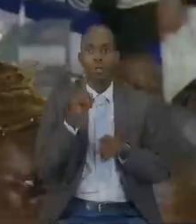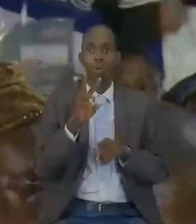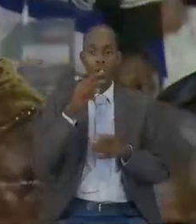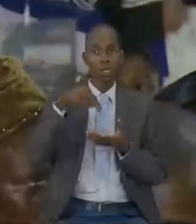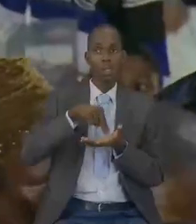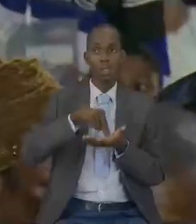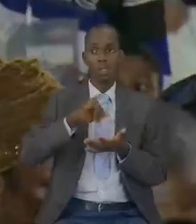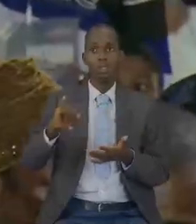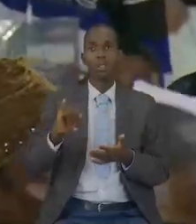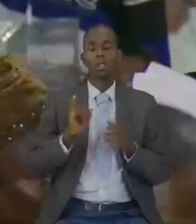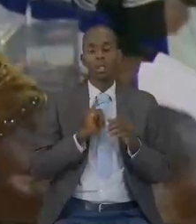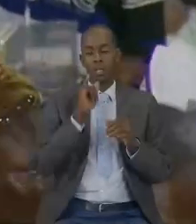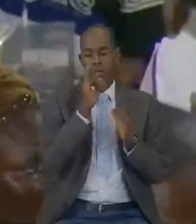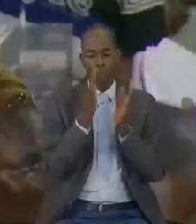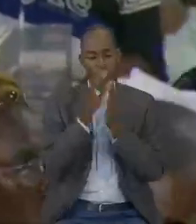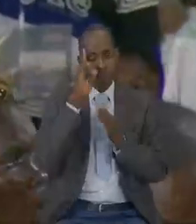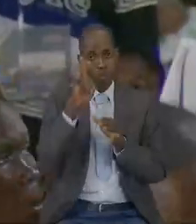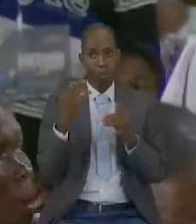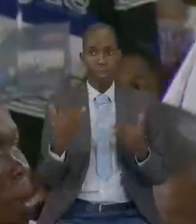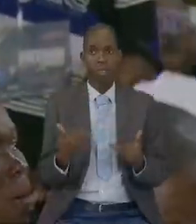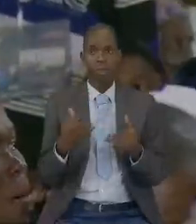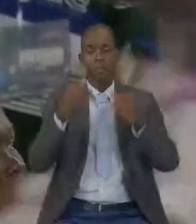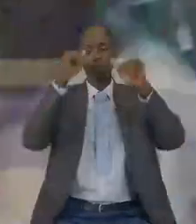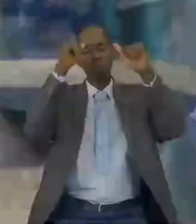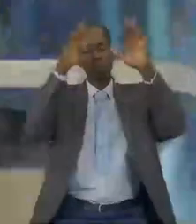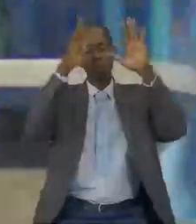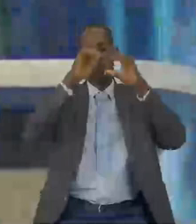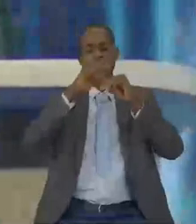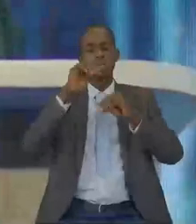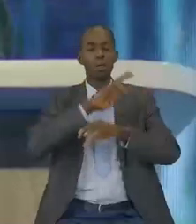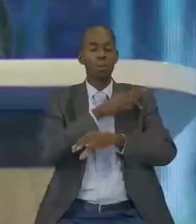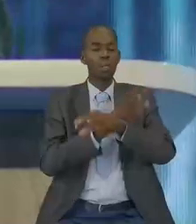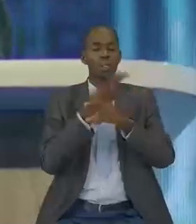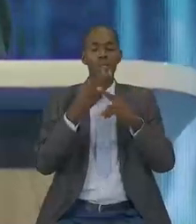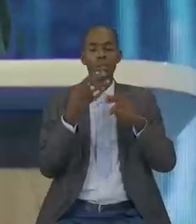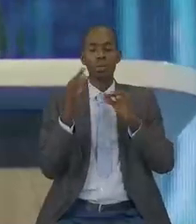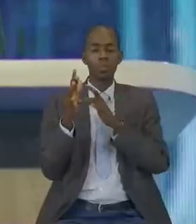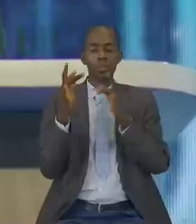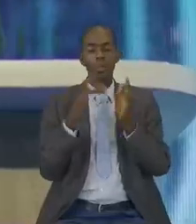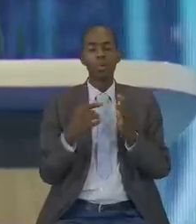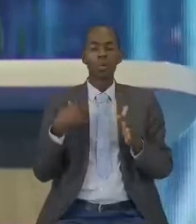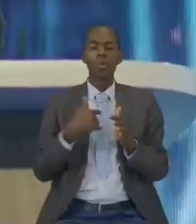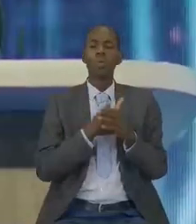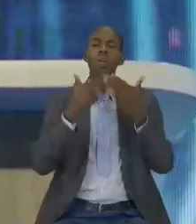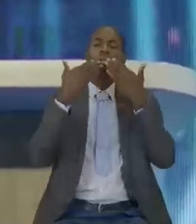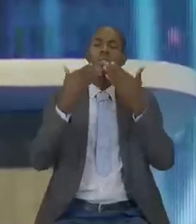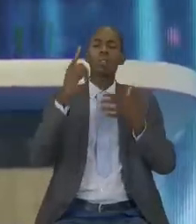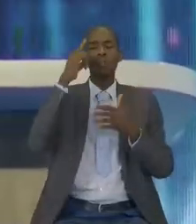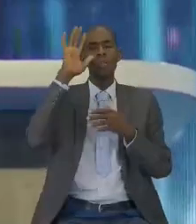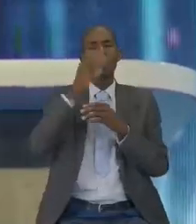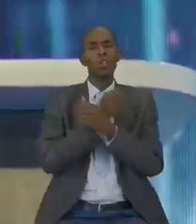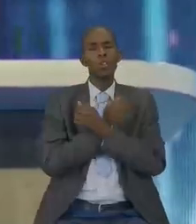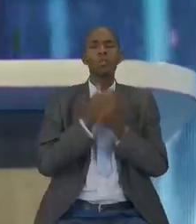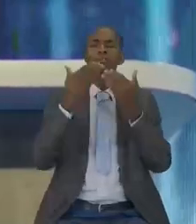maintenant. Comme tu es debout, toujours debout, je vais prier avec toi. Je vais prier avec toi maintenant, Père. Au nom puissant de Jésus, nous